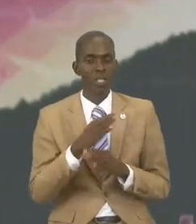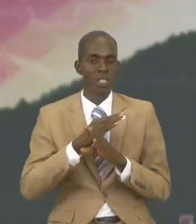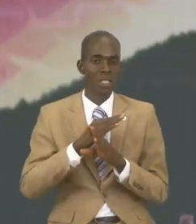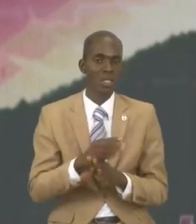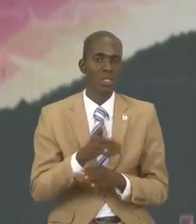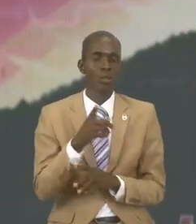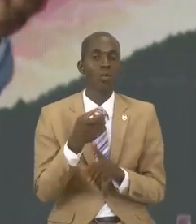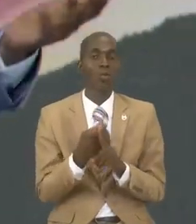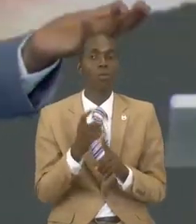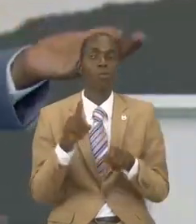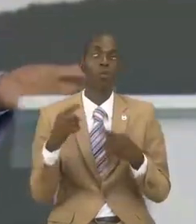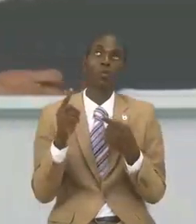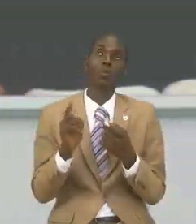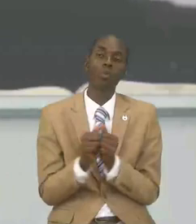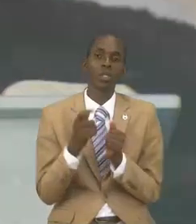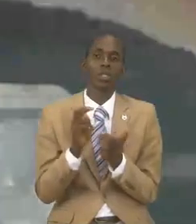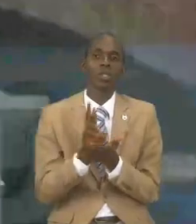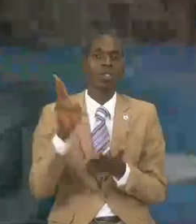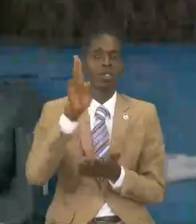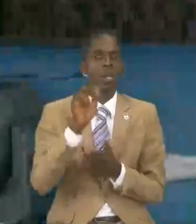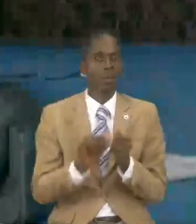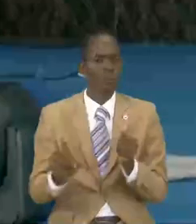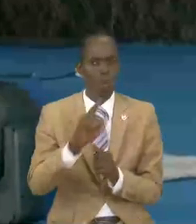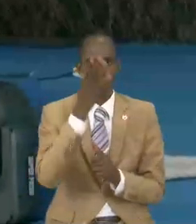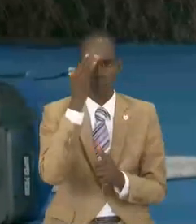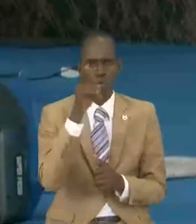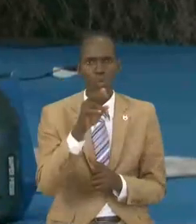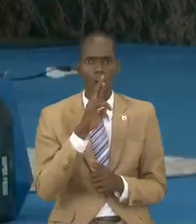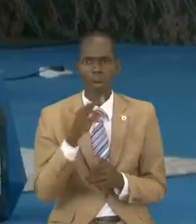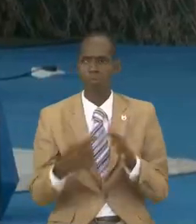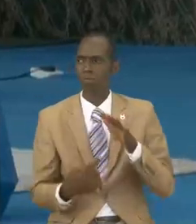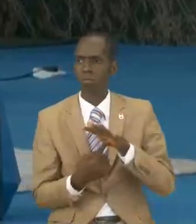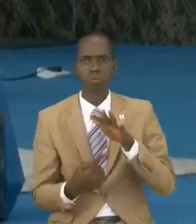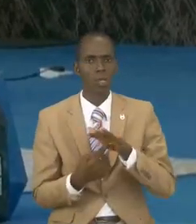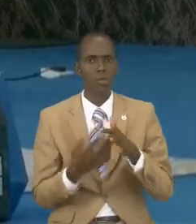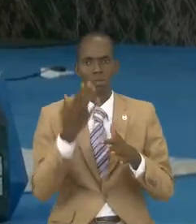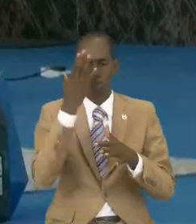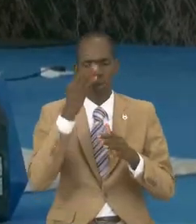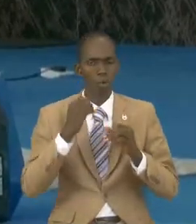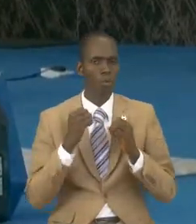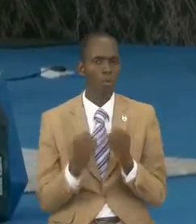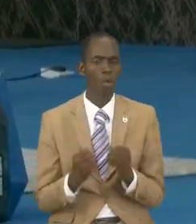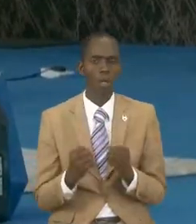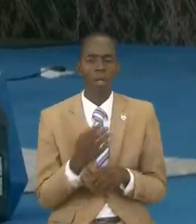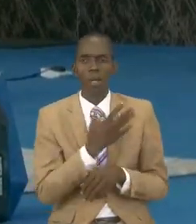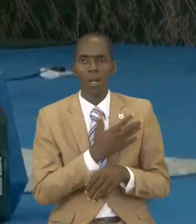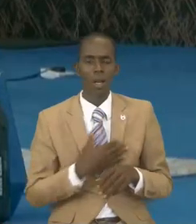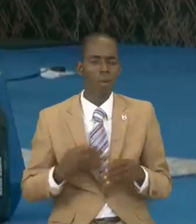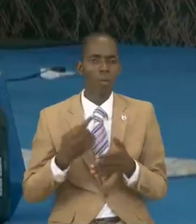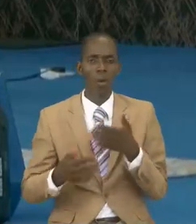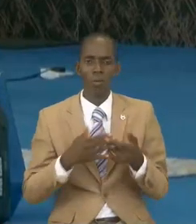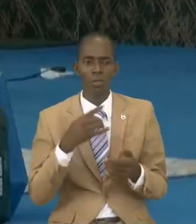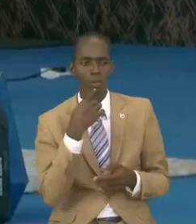t'empêche d'aller au ciel. Tout le monde te connaît ici. Tu es populaire. Tout ça, ce que tu dis aux